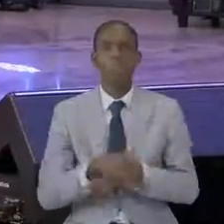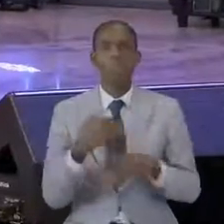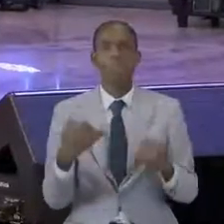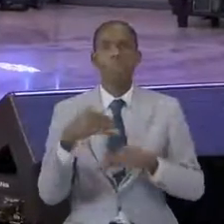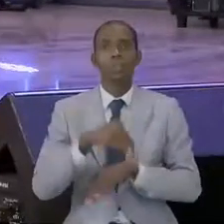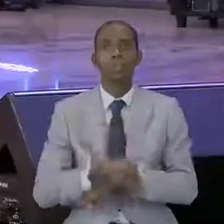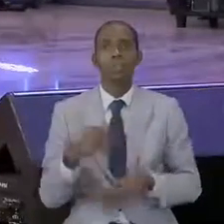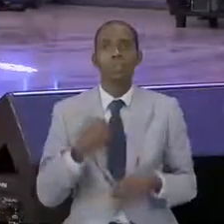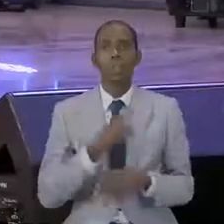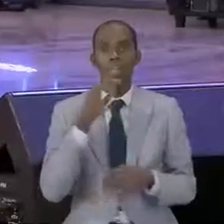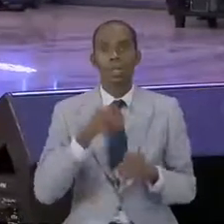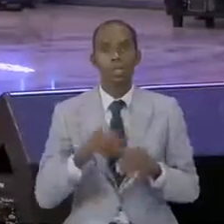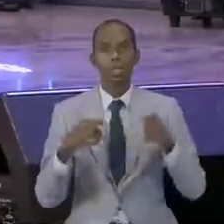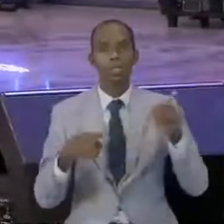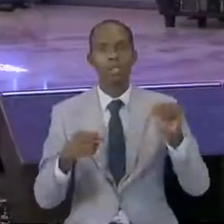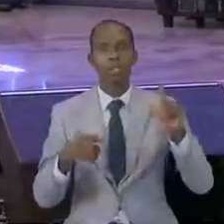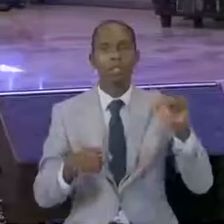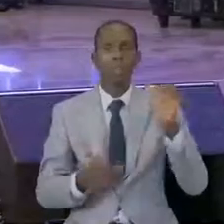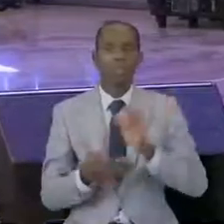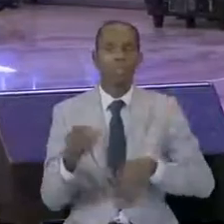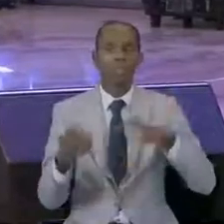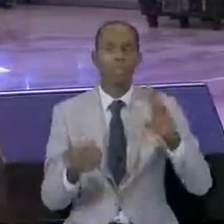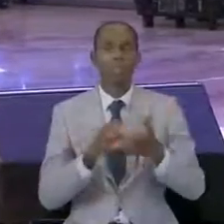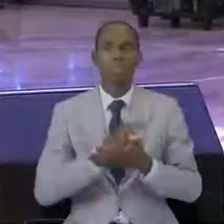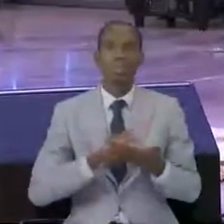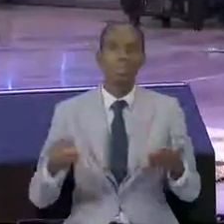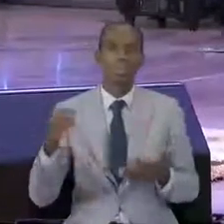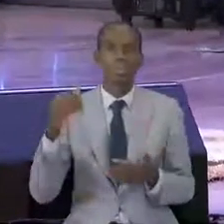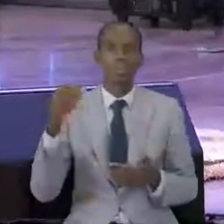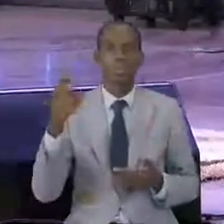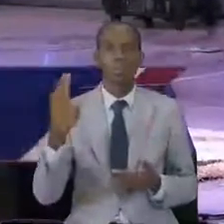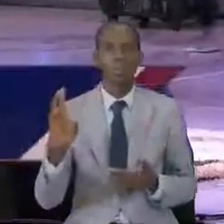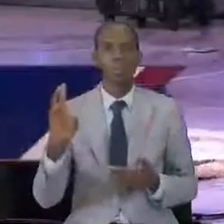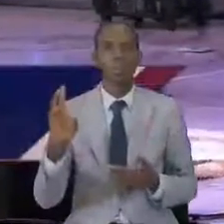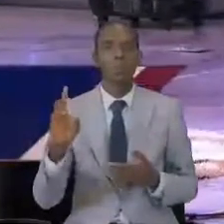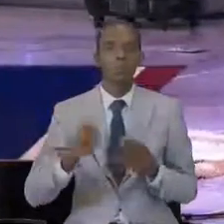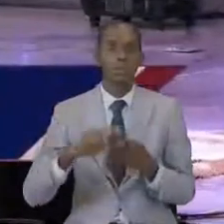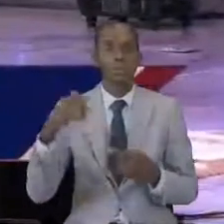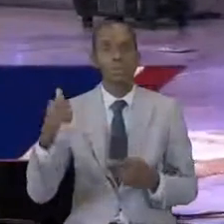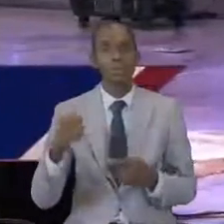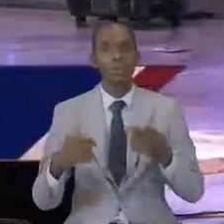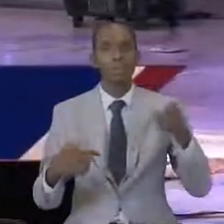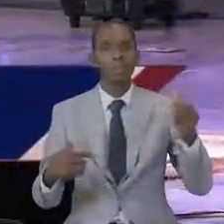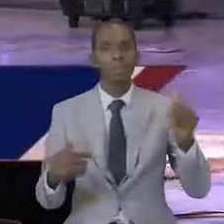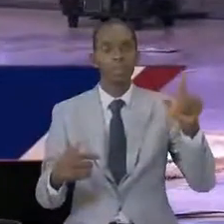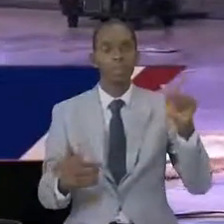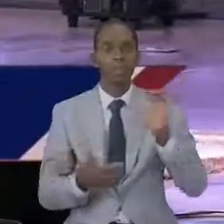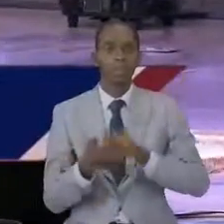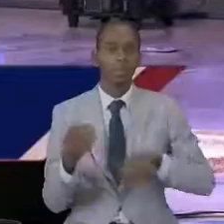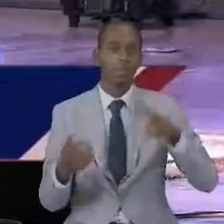ce soir nous sommes dans Gala chapitre 6 Galates chapitre 6